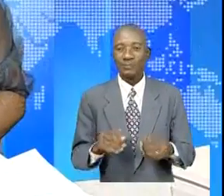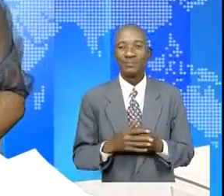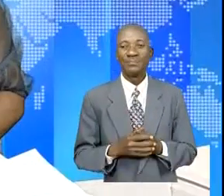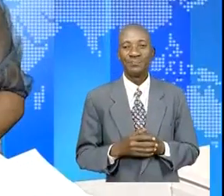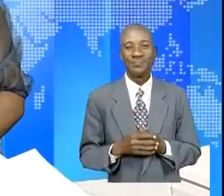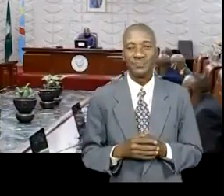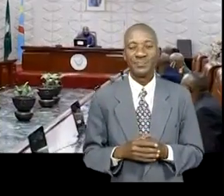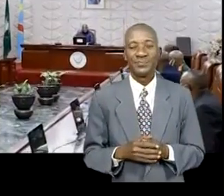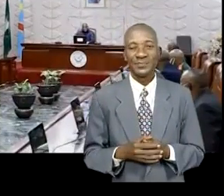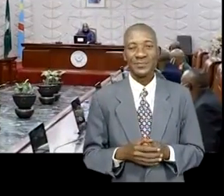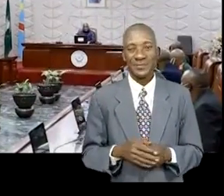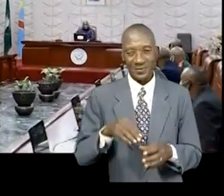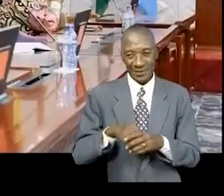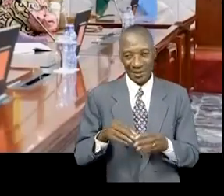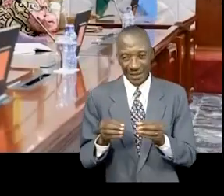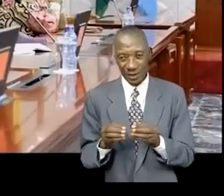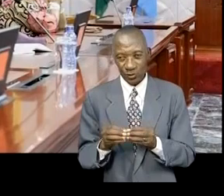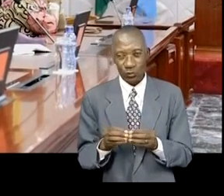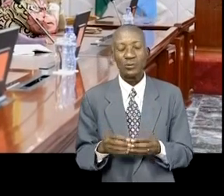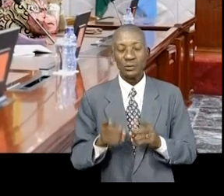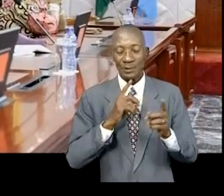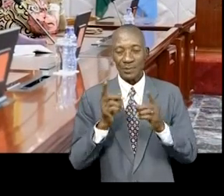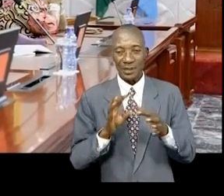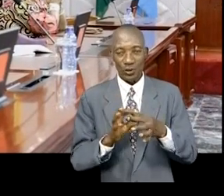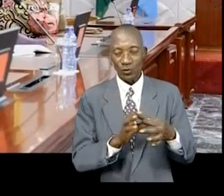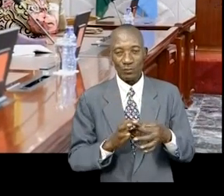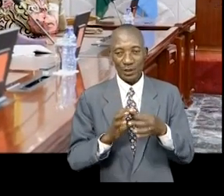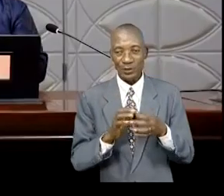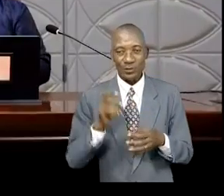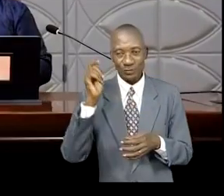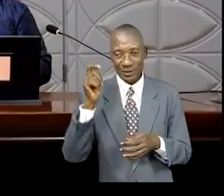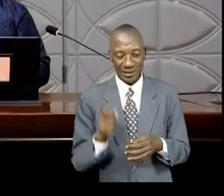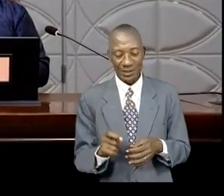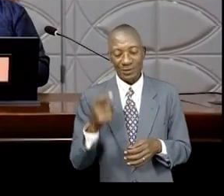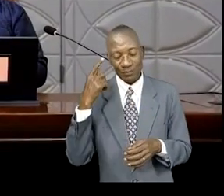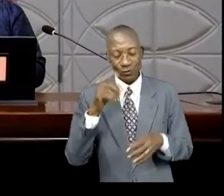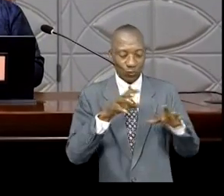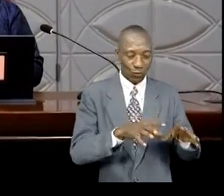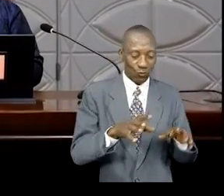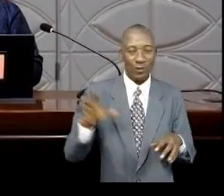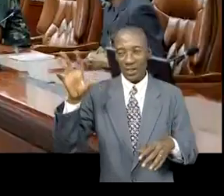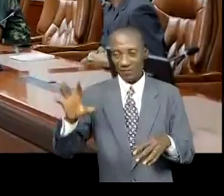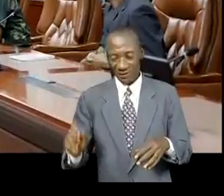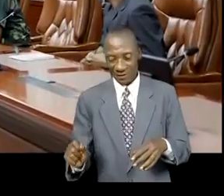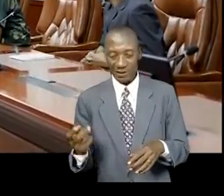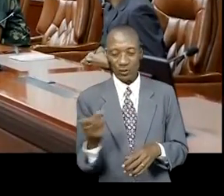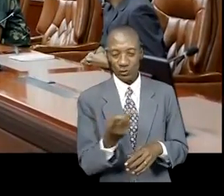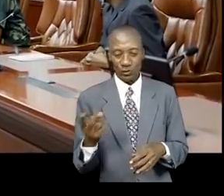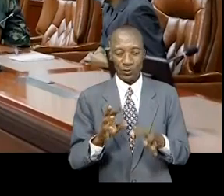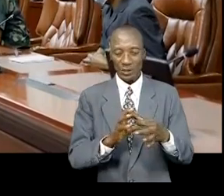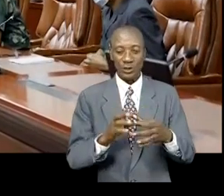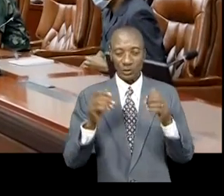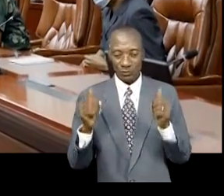Au terme de cette rencontre, il se dégage que la coopération militaire entre la République sud-africaine et la République démocratique du Congo est au beau fixe, et c'est ce qui